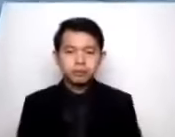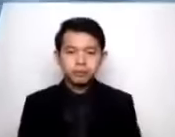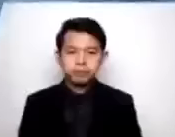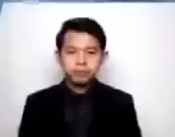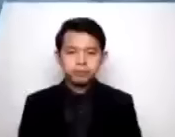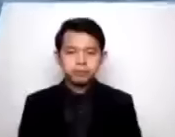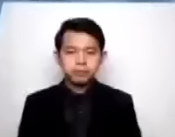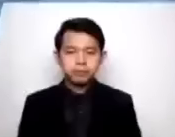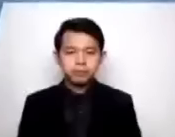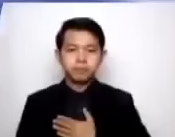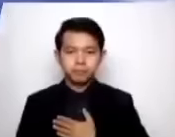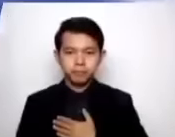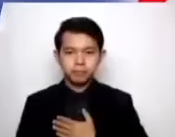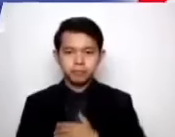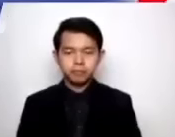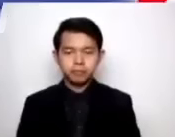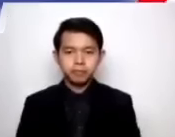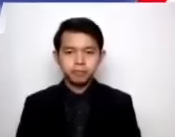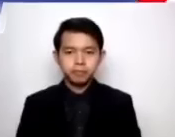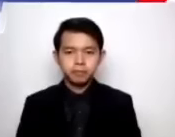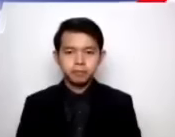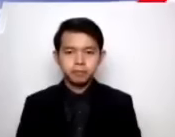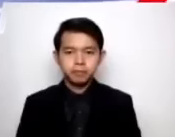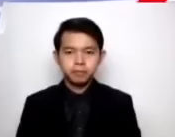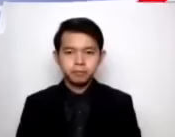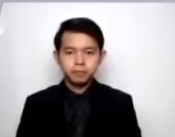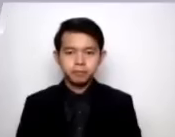GMA Integrated News.